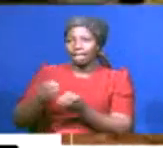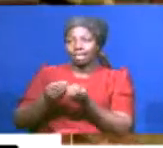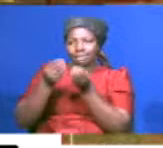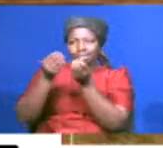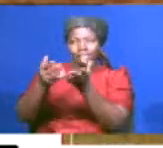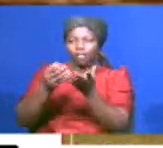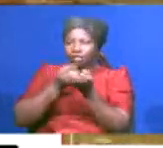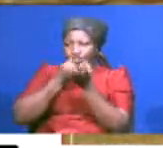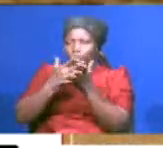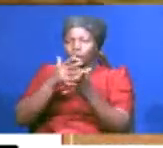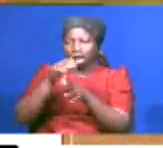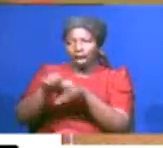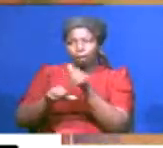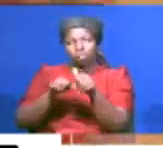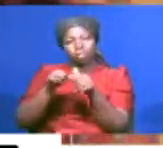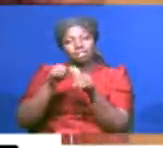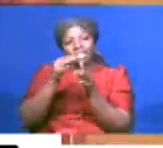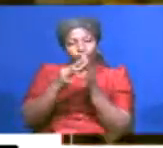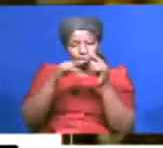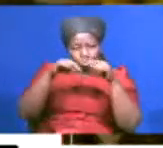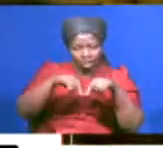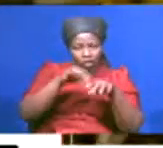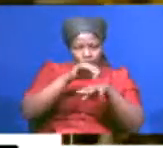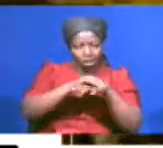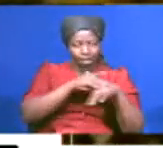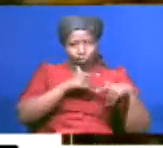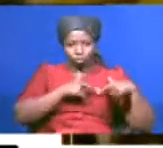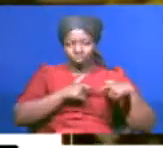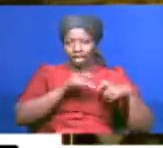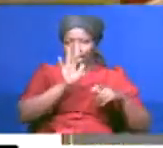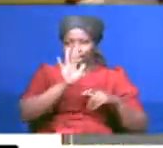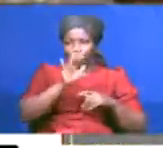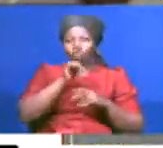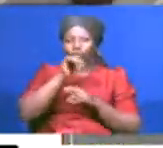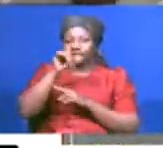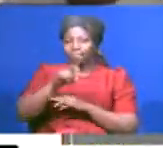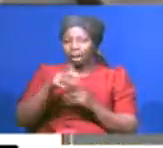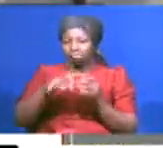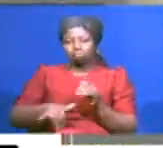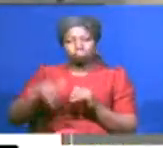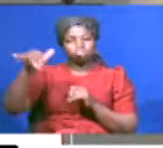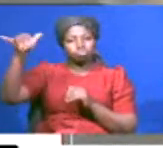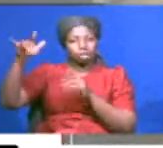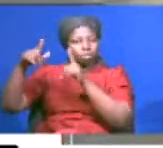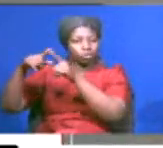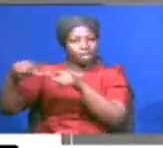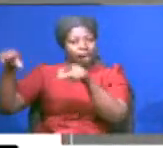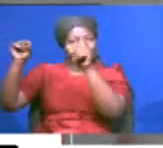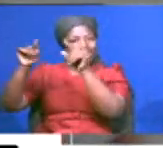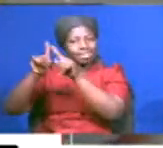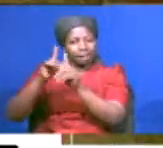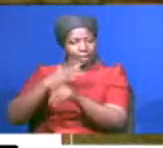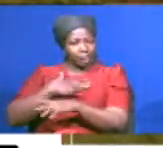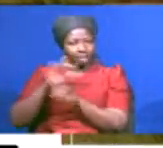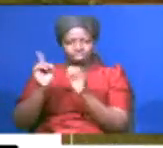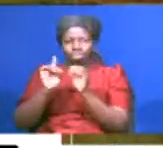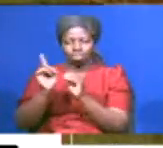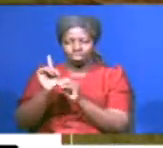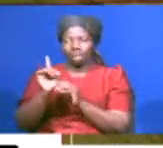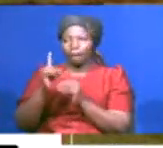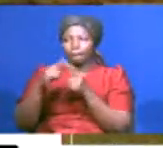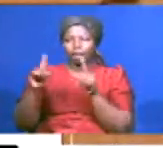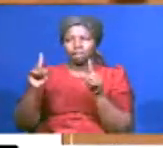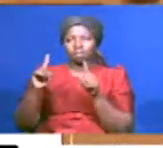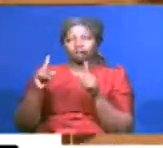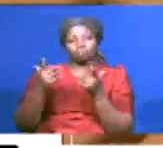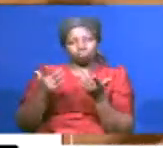right now ukipata mchumba wako fulani, si lazima waende Japan kama wangu. Waende Ulaya tu. But you will think, oh, atanifanya kama Freshly,